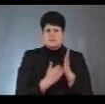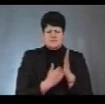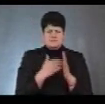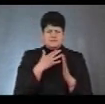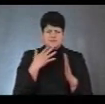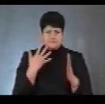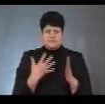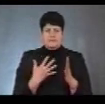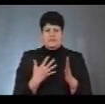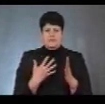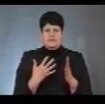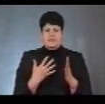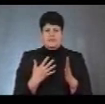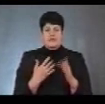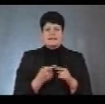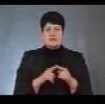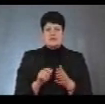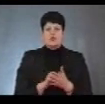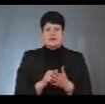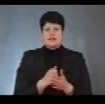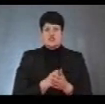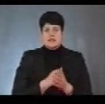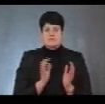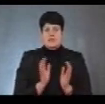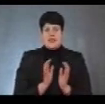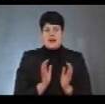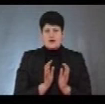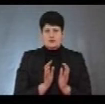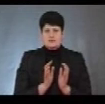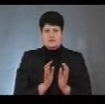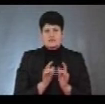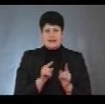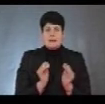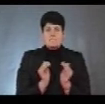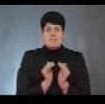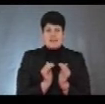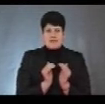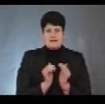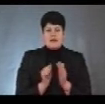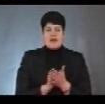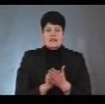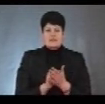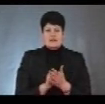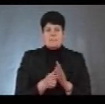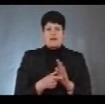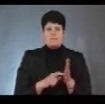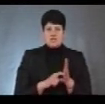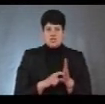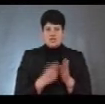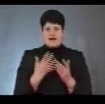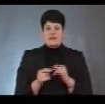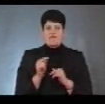підрозділ адміністрації. Ці документи, на жаль, зберігаються, скажімо, в тих маленьких архівних приміщеннях, але